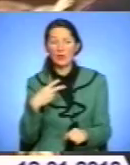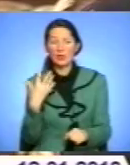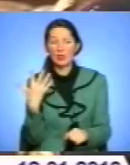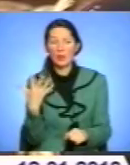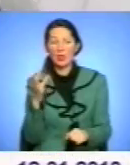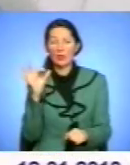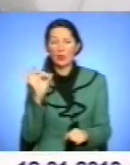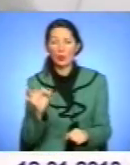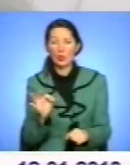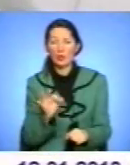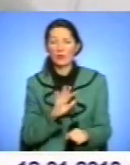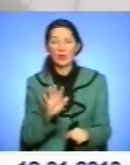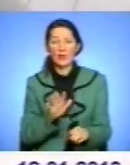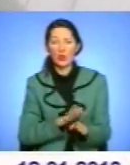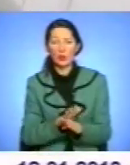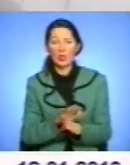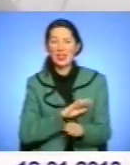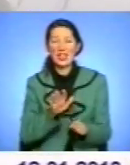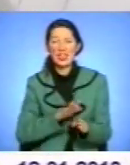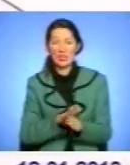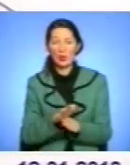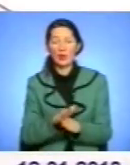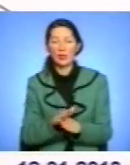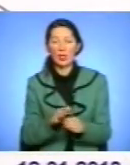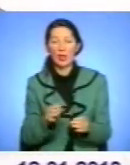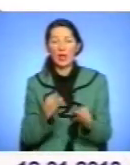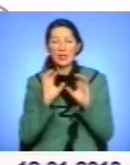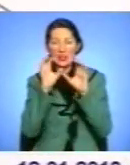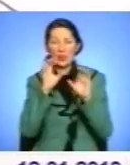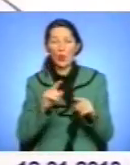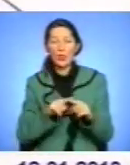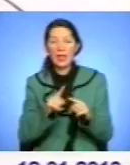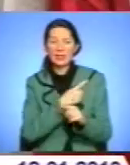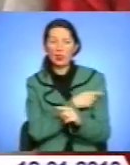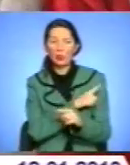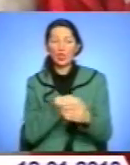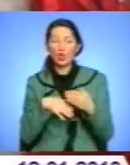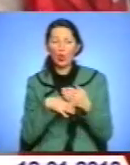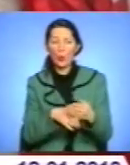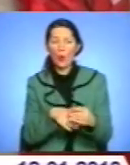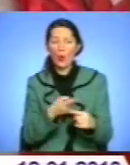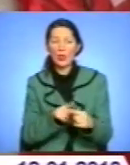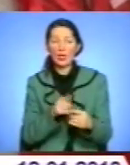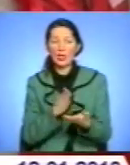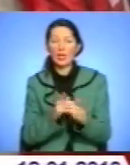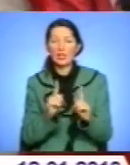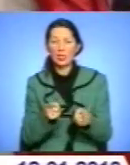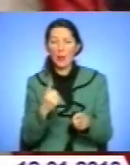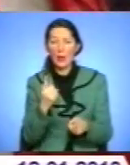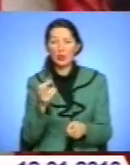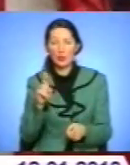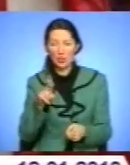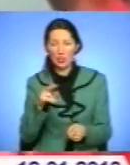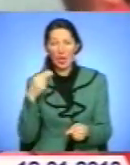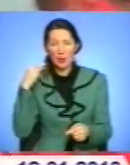35-25% виконати? Нереалізований досі по областях, зокрема, закон про екстрену медичну допомогу, який набув чинності 1 січня.